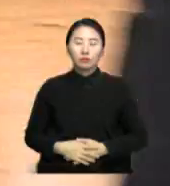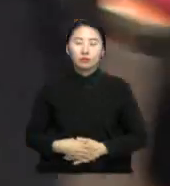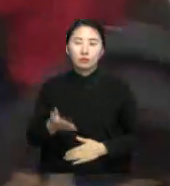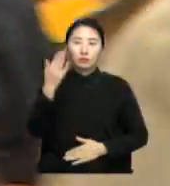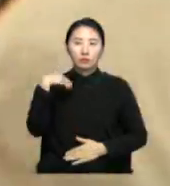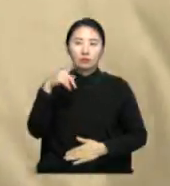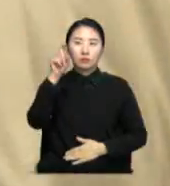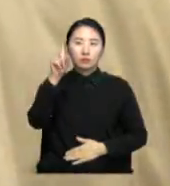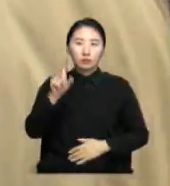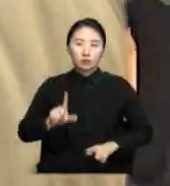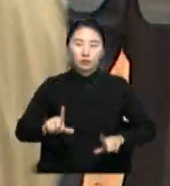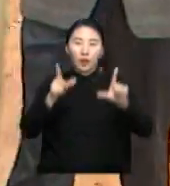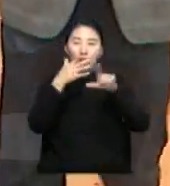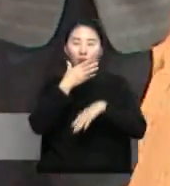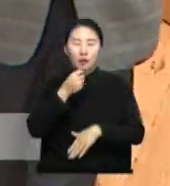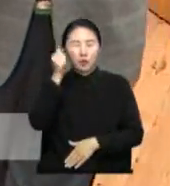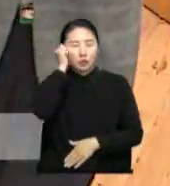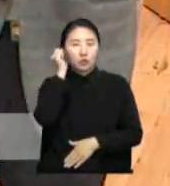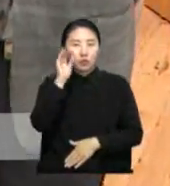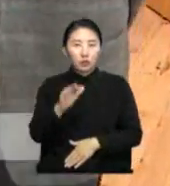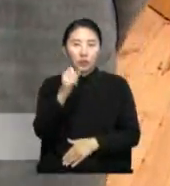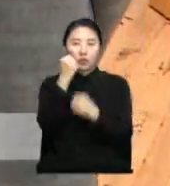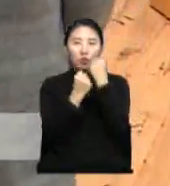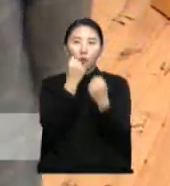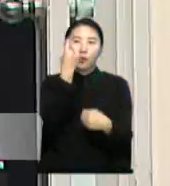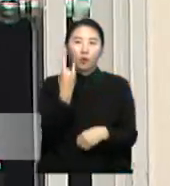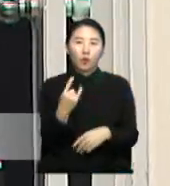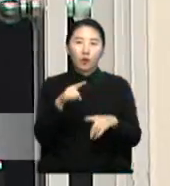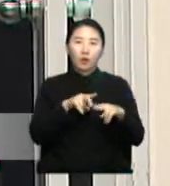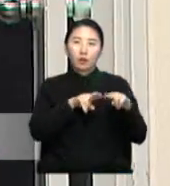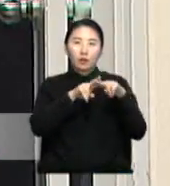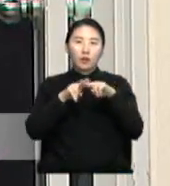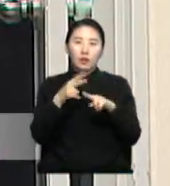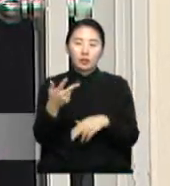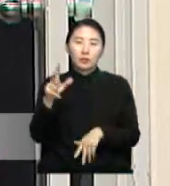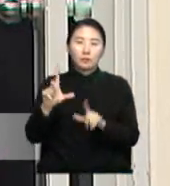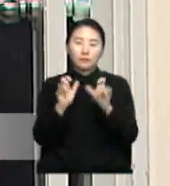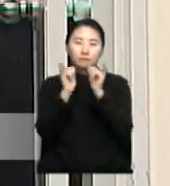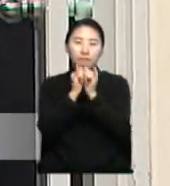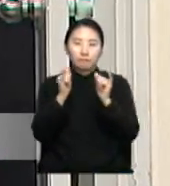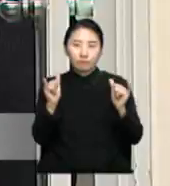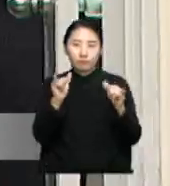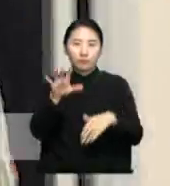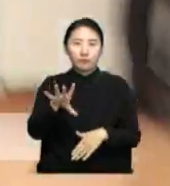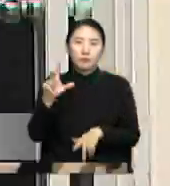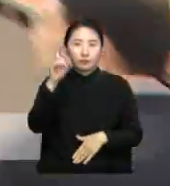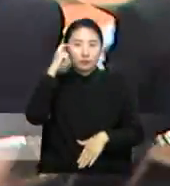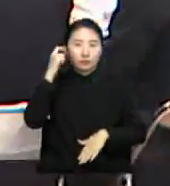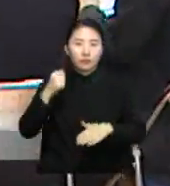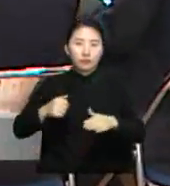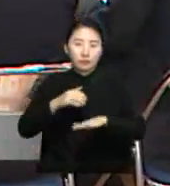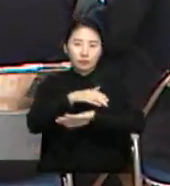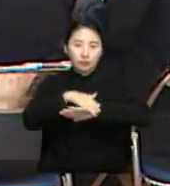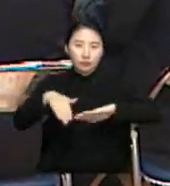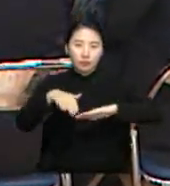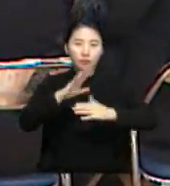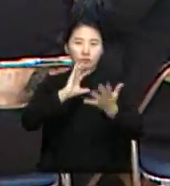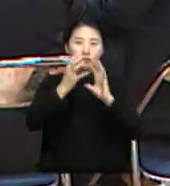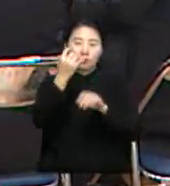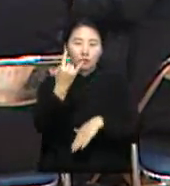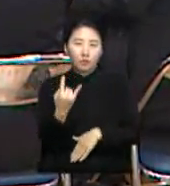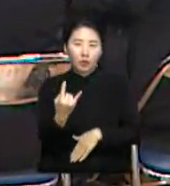지난 11일 열린 행복기숙사 민원설명회 자리입니다. 하지만 주민들은 애초에 예정됐던 공청회가